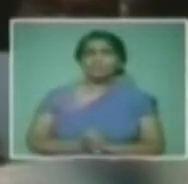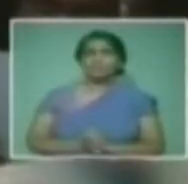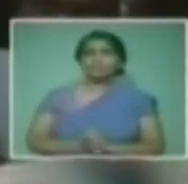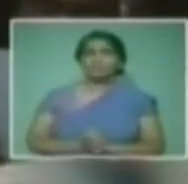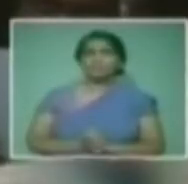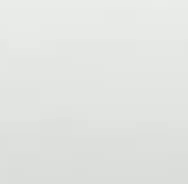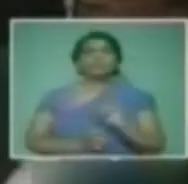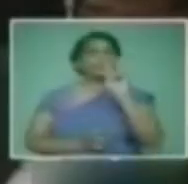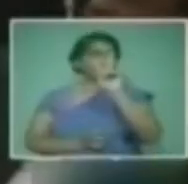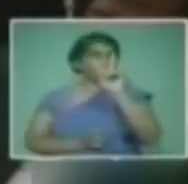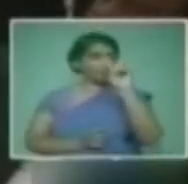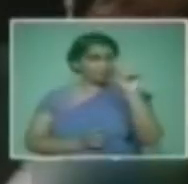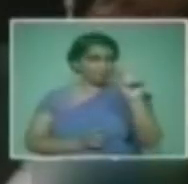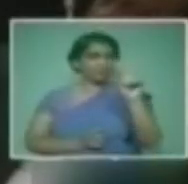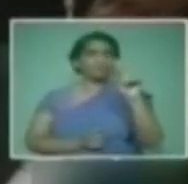என்பதை தீர்மானிக்கலாம்.